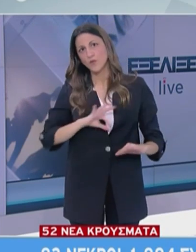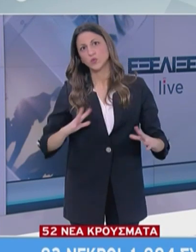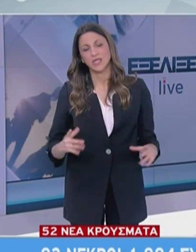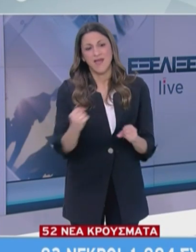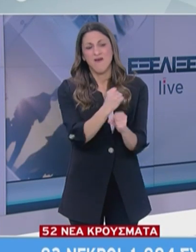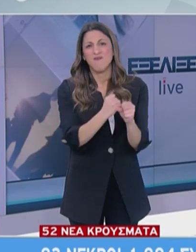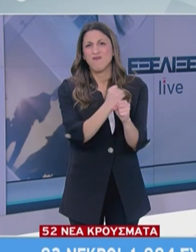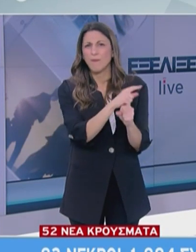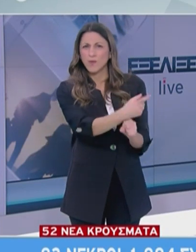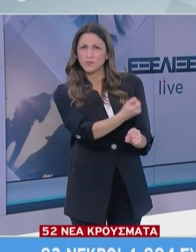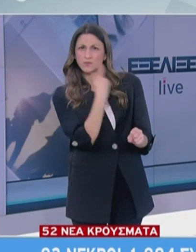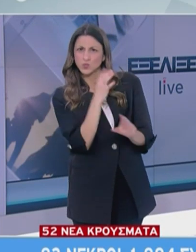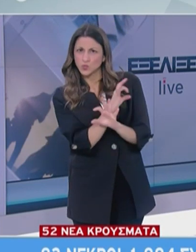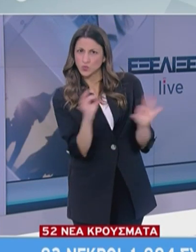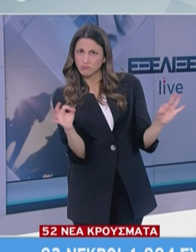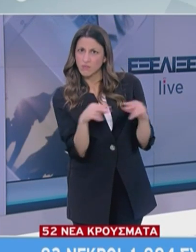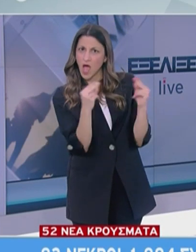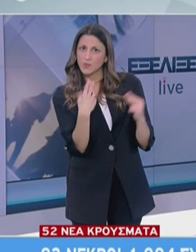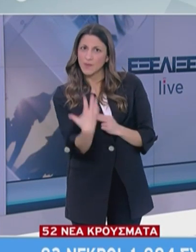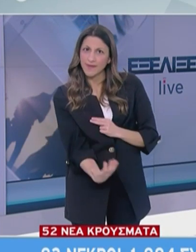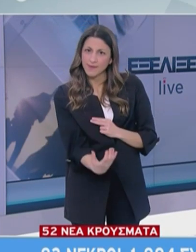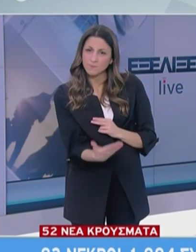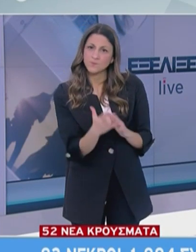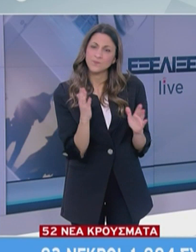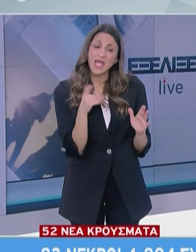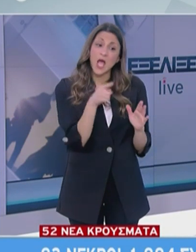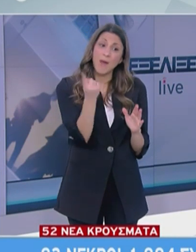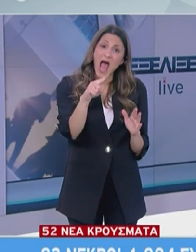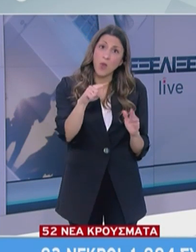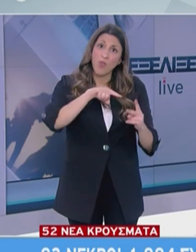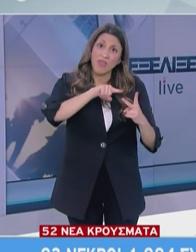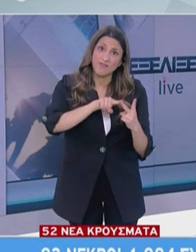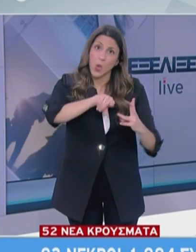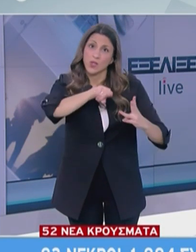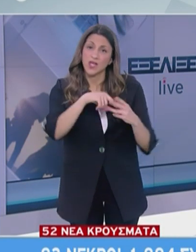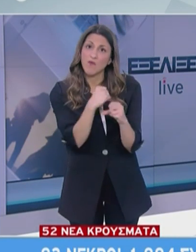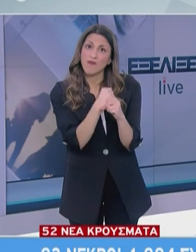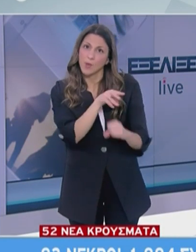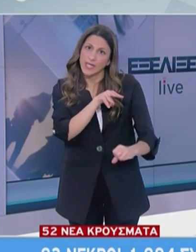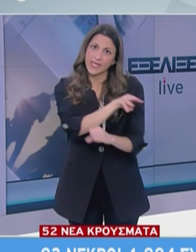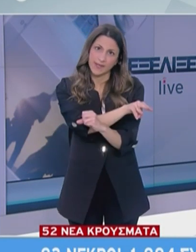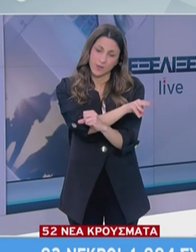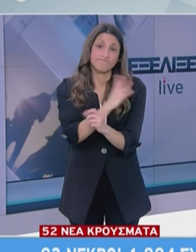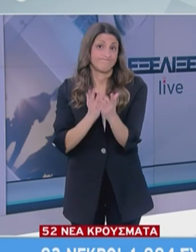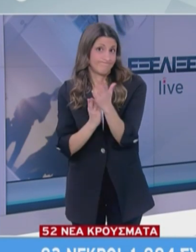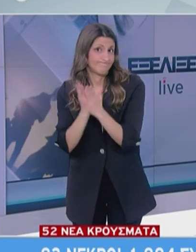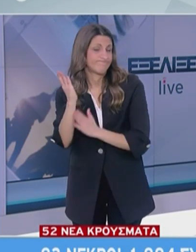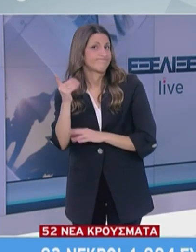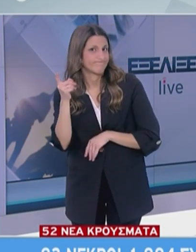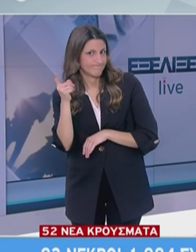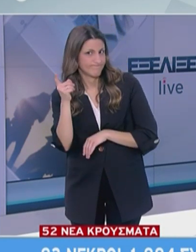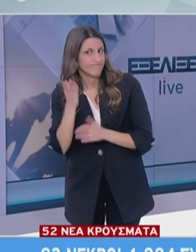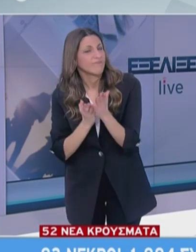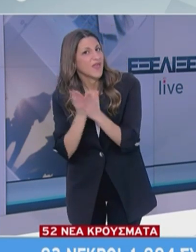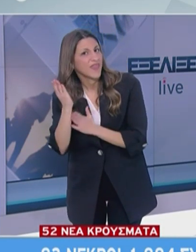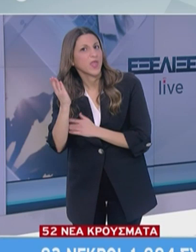του φαρμάκου με κάποια άλλα φάρμακα. Εδώ, αν με επιτρέψετε να πω δύο πραγματάκια ακόμα. Έχει δίκιο ο